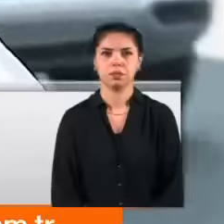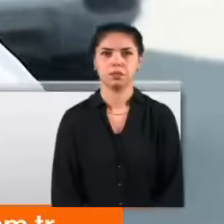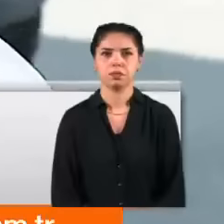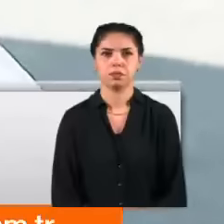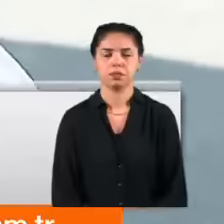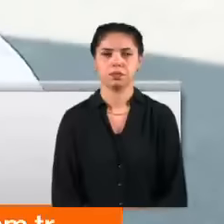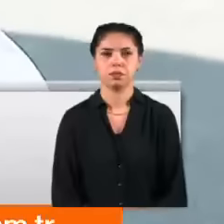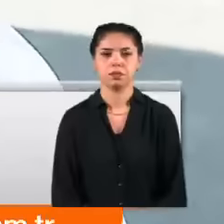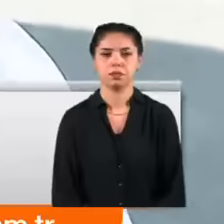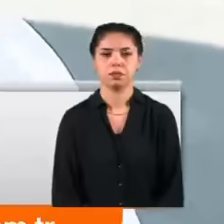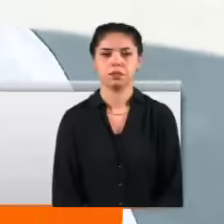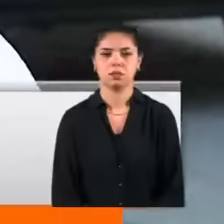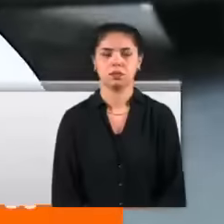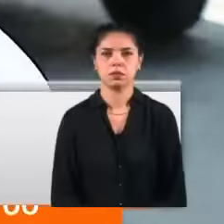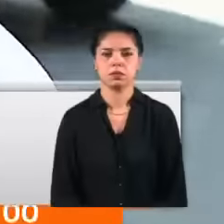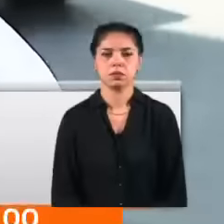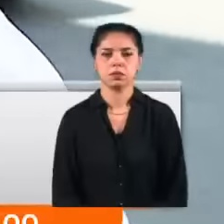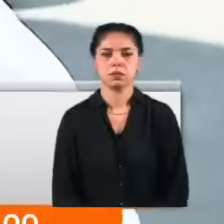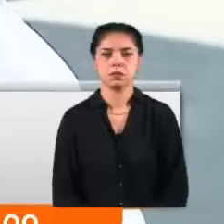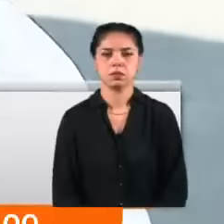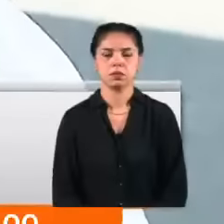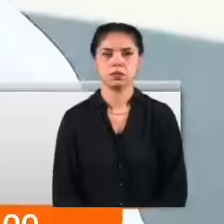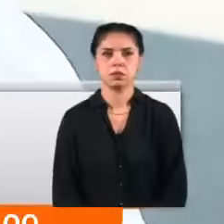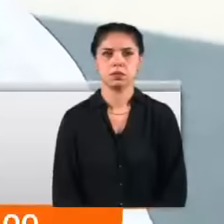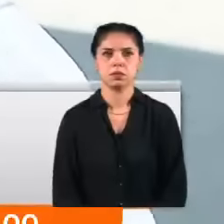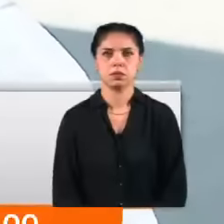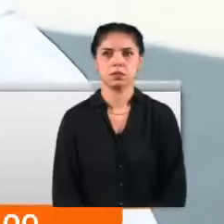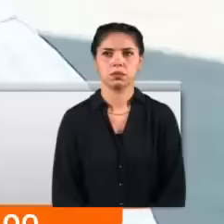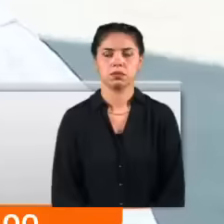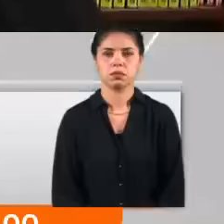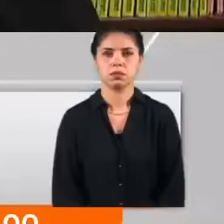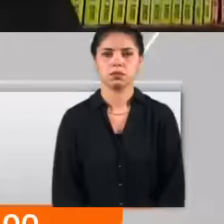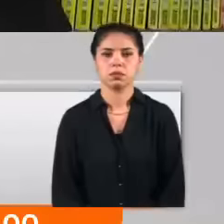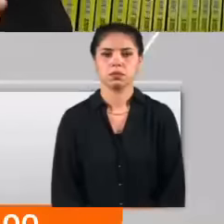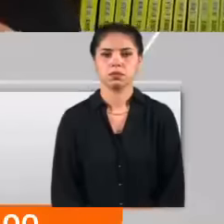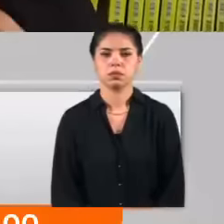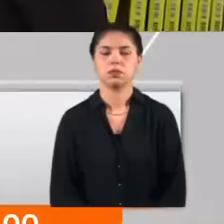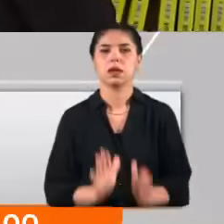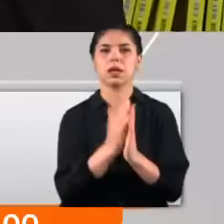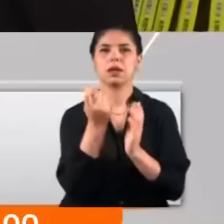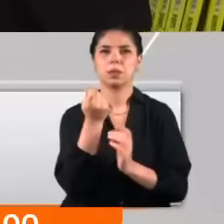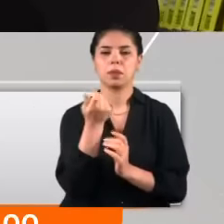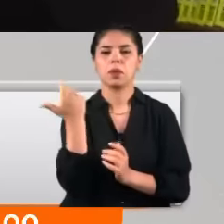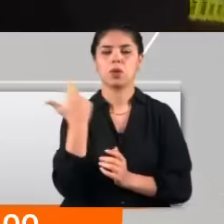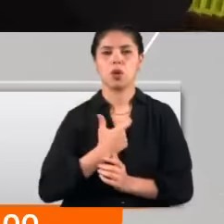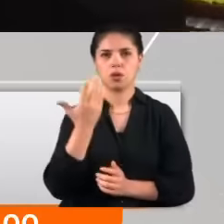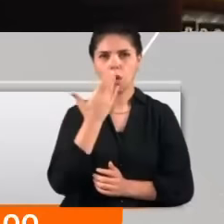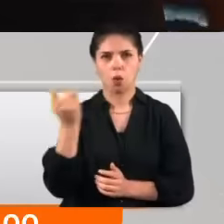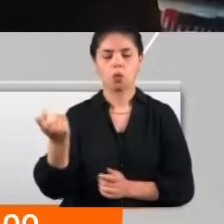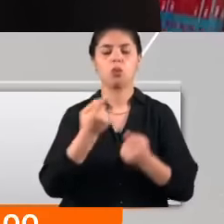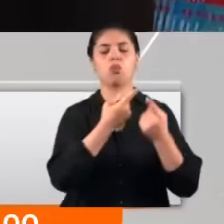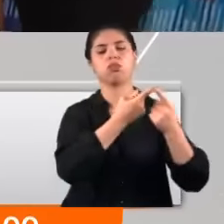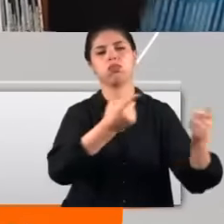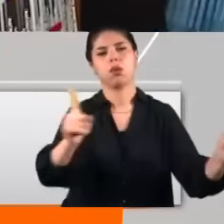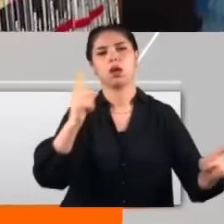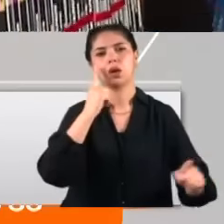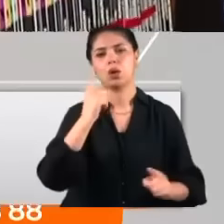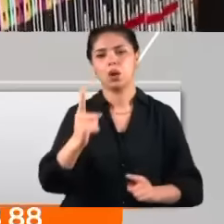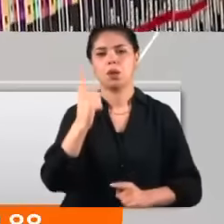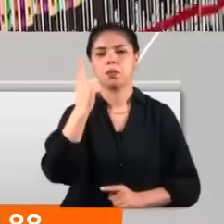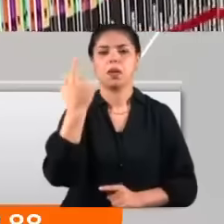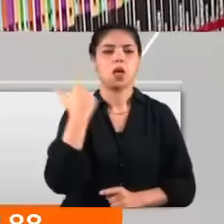fiyatlarla olmasına ben çok karşıyım. Herkes kafasına göre takılıyor. En büyük sorun bu. Kitap ücretleri özel okuldan özel okula değişiyor. Öyle ki